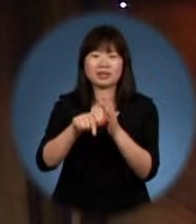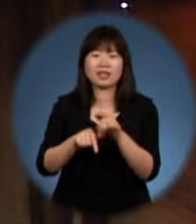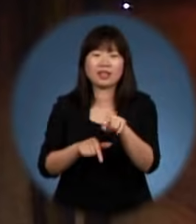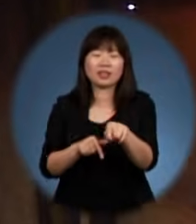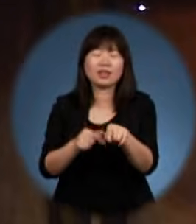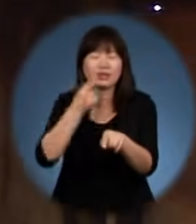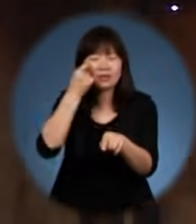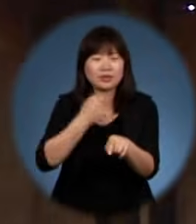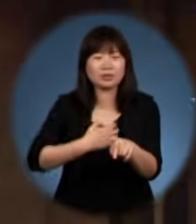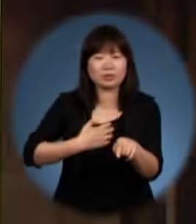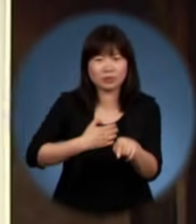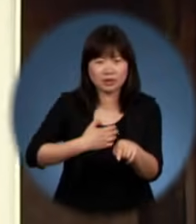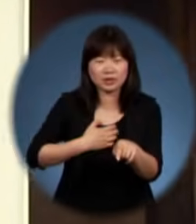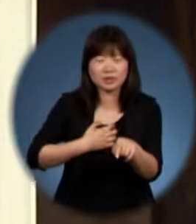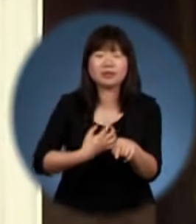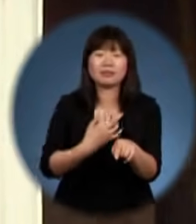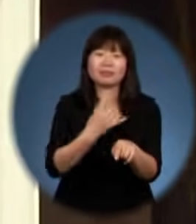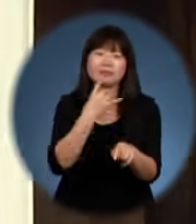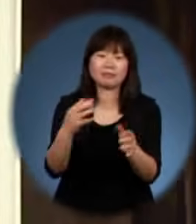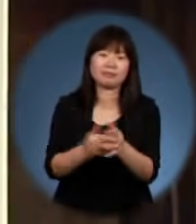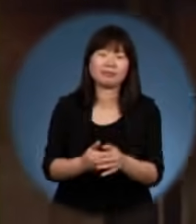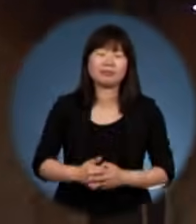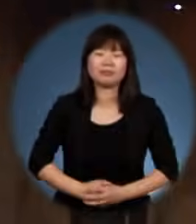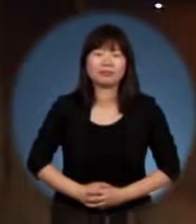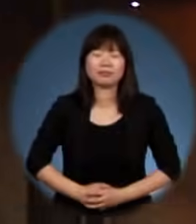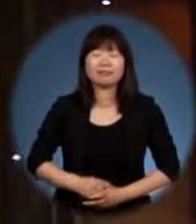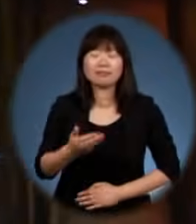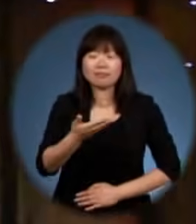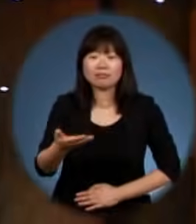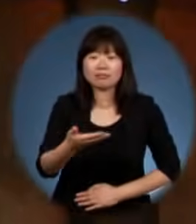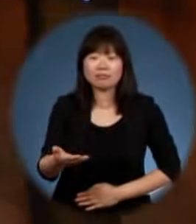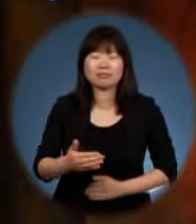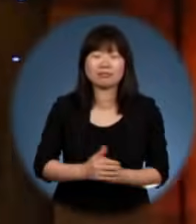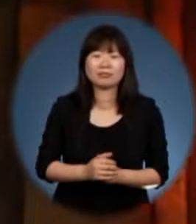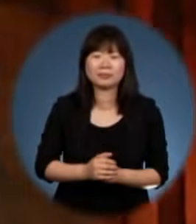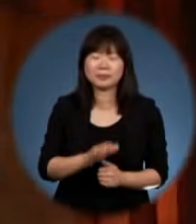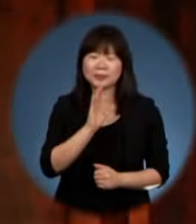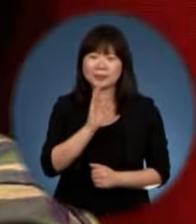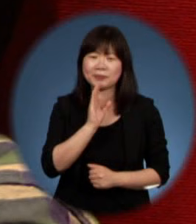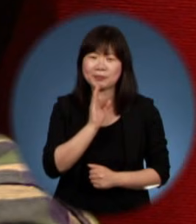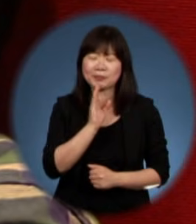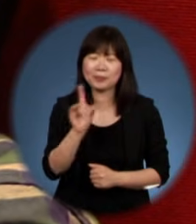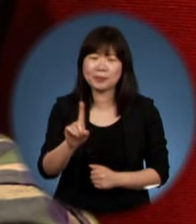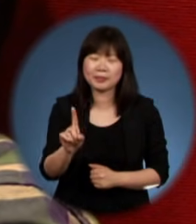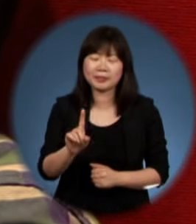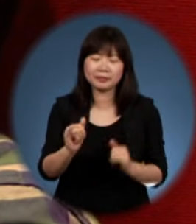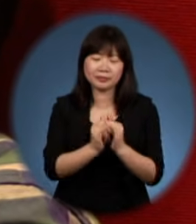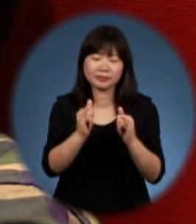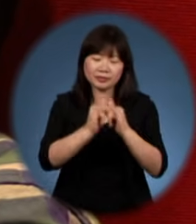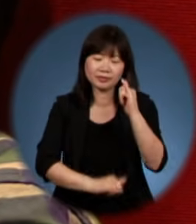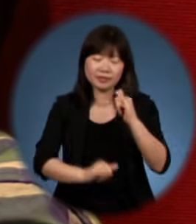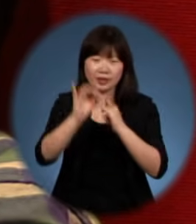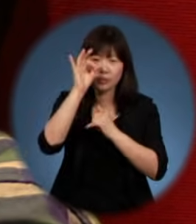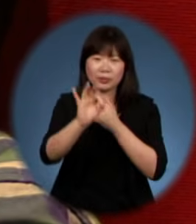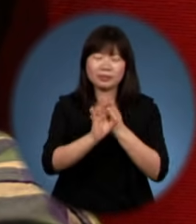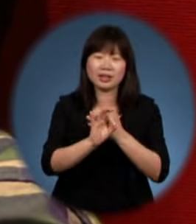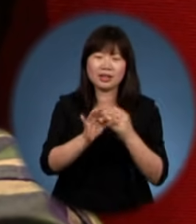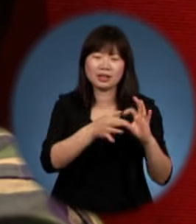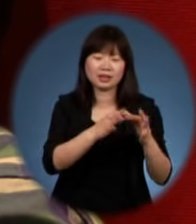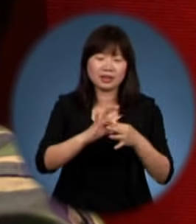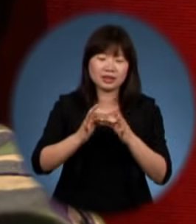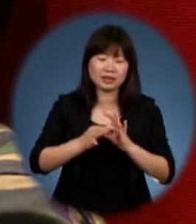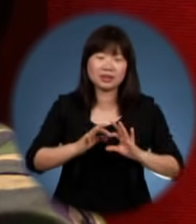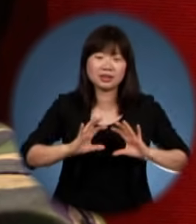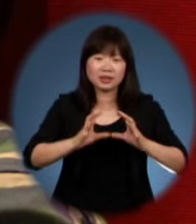슬픔 분이라는 것입니다 여러분 사실 인류의 역사를 돌이켜보면 2억 그리스